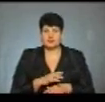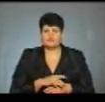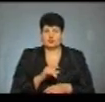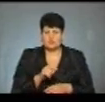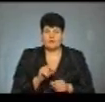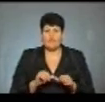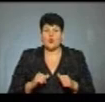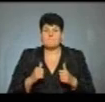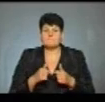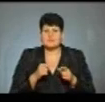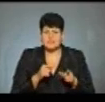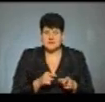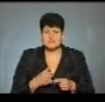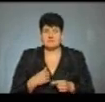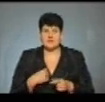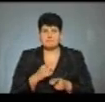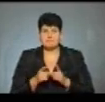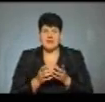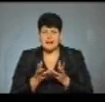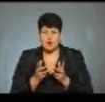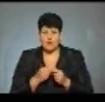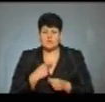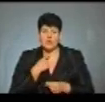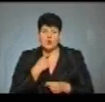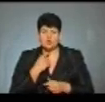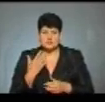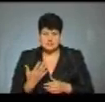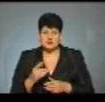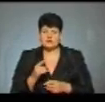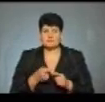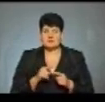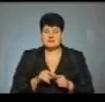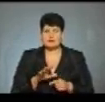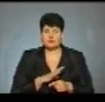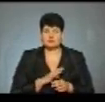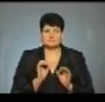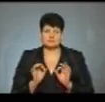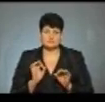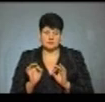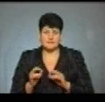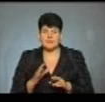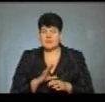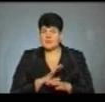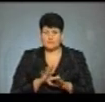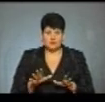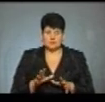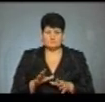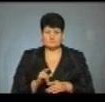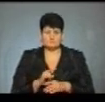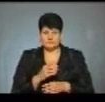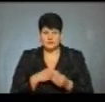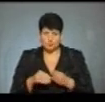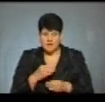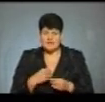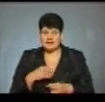навіть в комісії, які ми там перераховували голоси, щоб це було цивілізовано, щоб не було спекуляцій. Тобто я